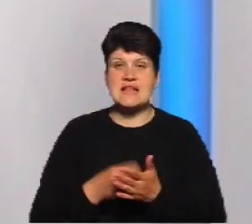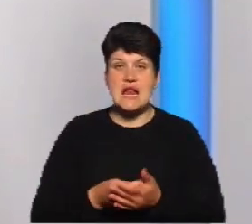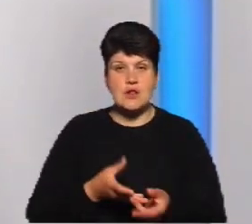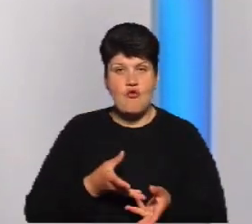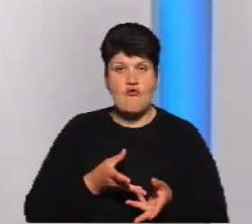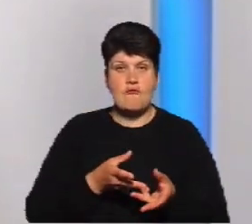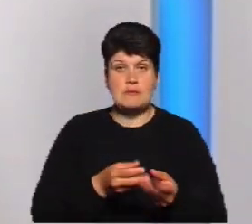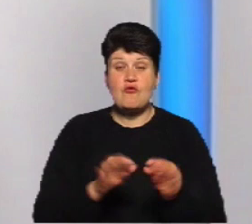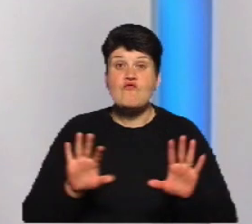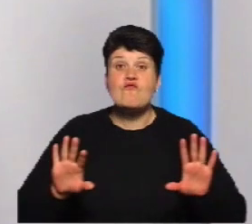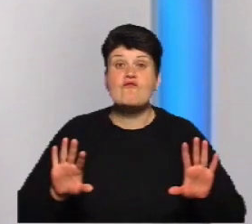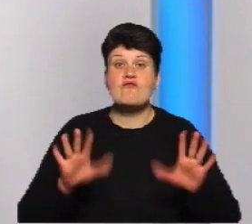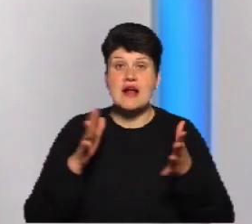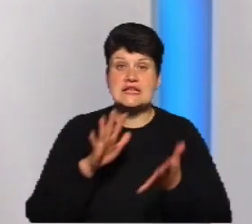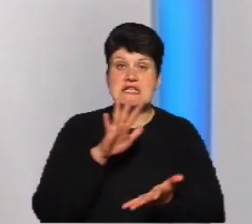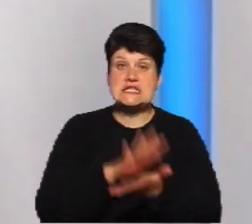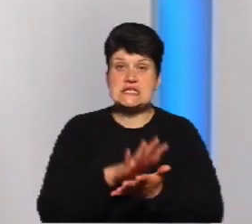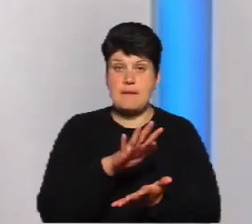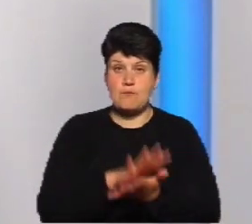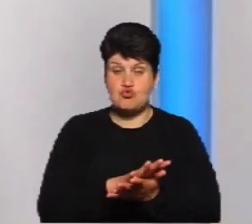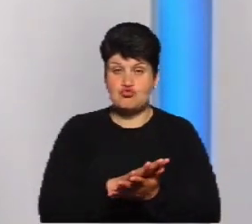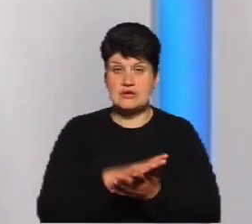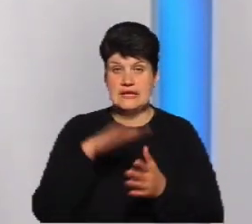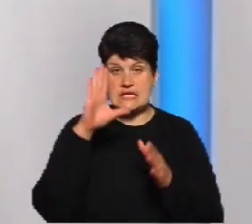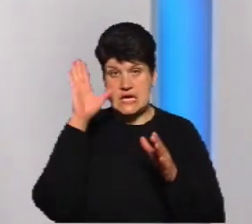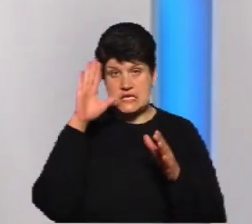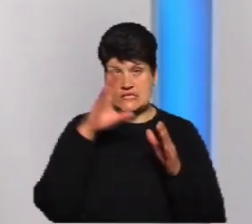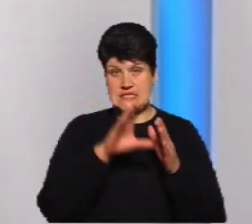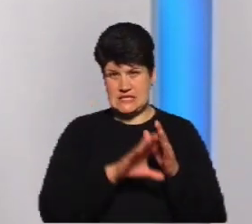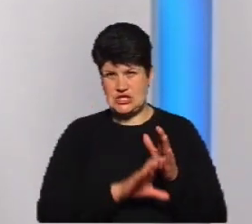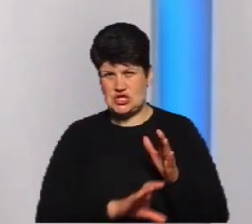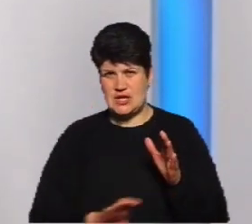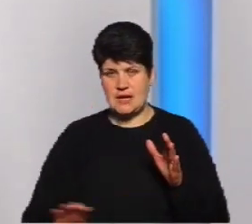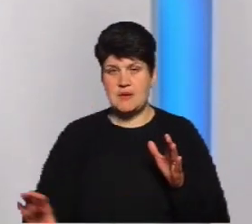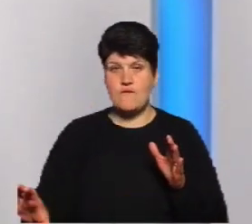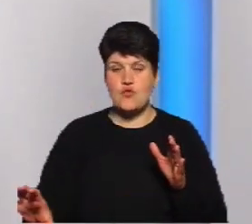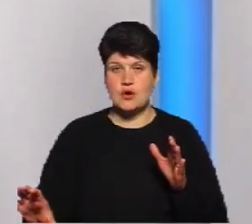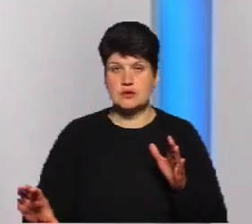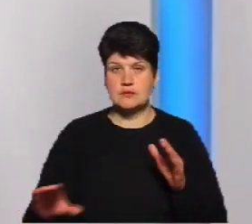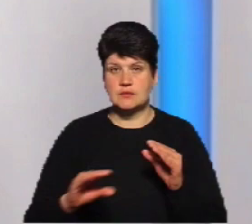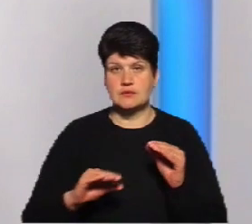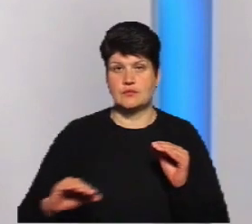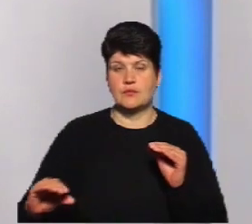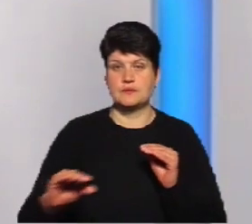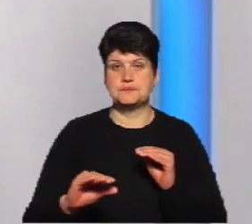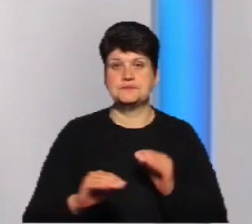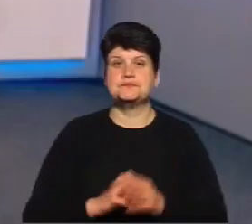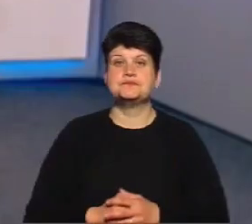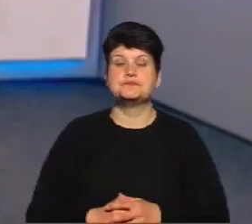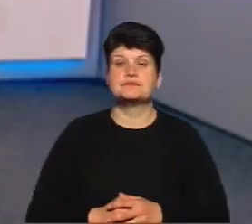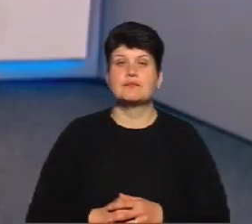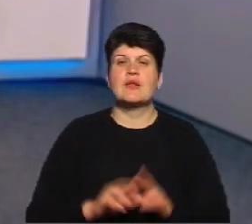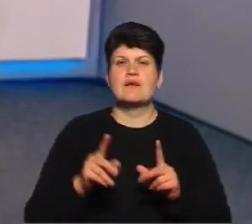разі забруднення стічними водами поверхневих водойм. Як ви